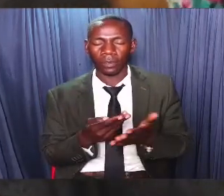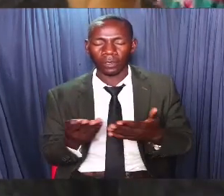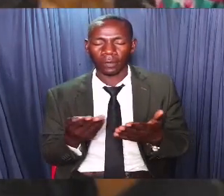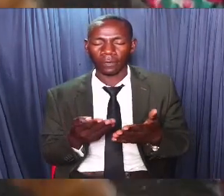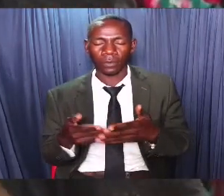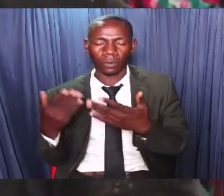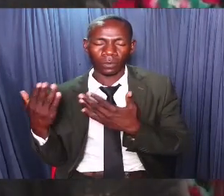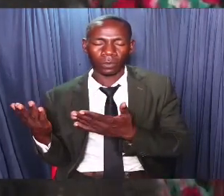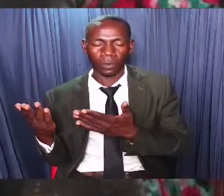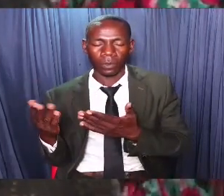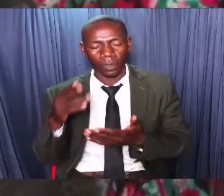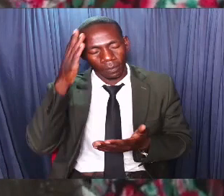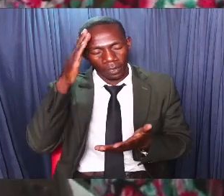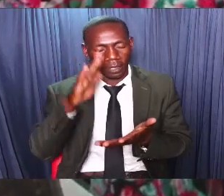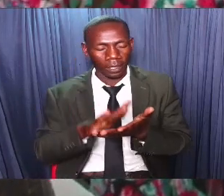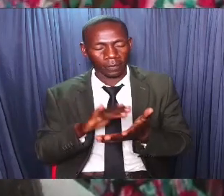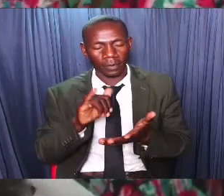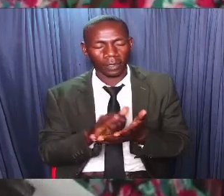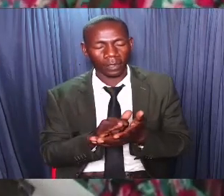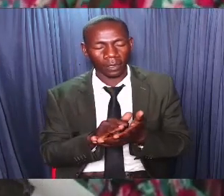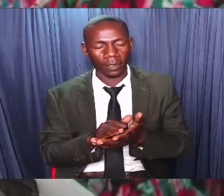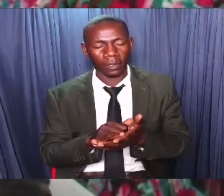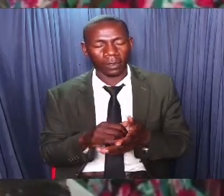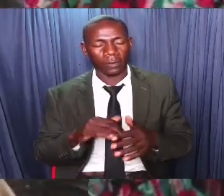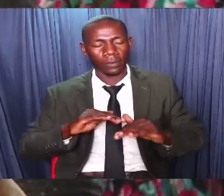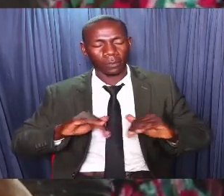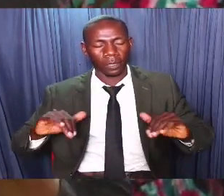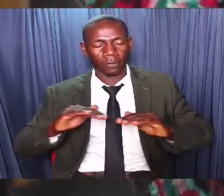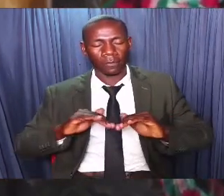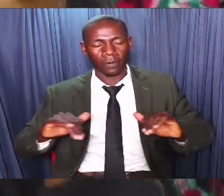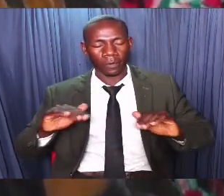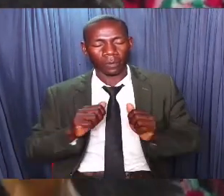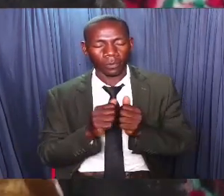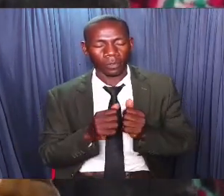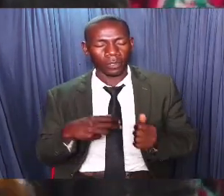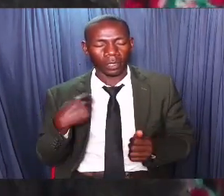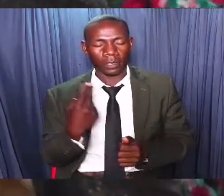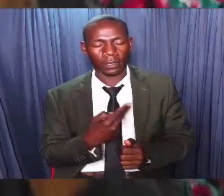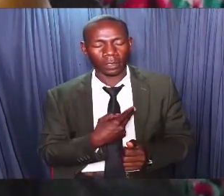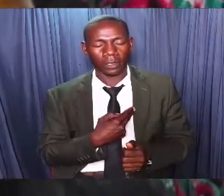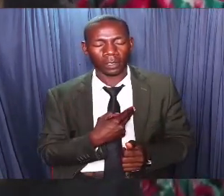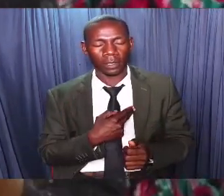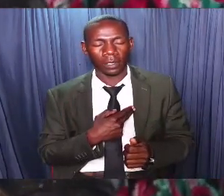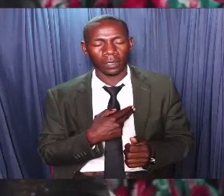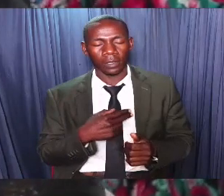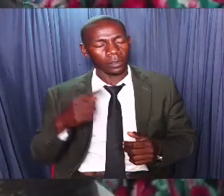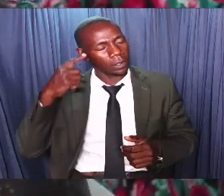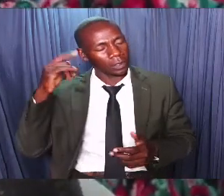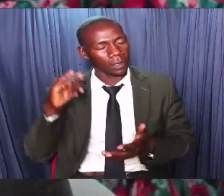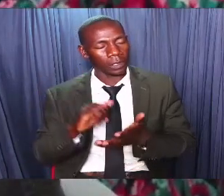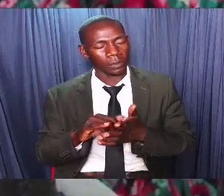hii mikononi mwako, tukiamini Bwana tutakapotawanyika Bwana utaenda pamoja nasi tukitafakari hilo